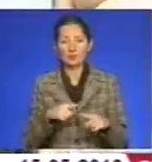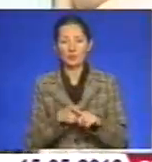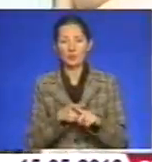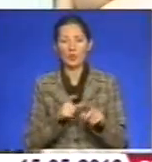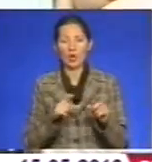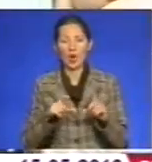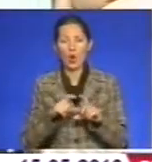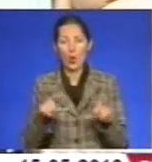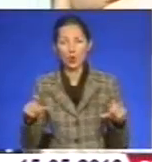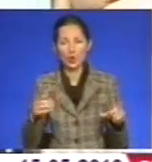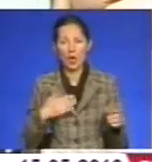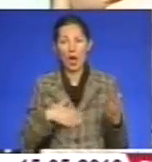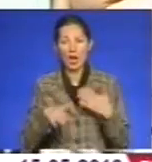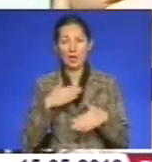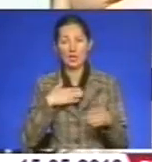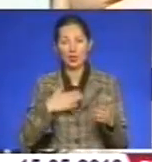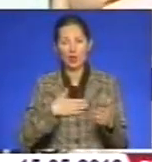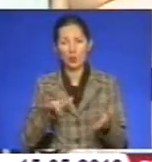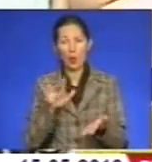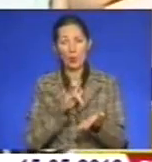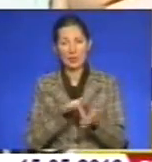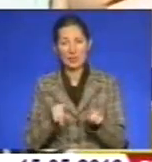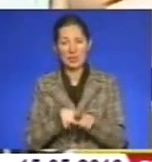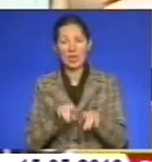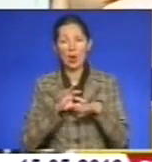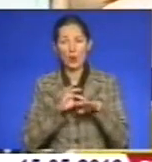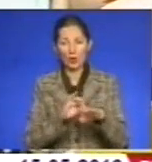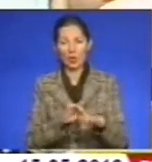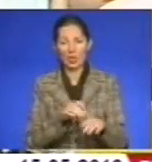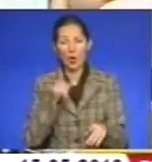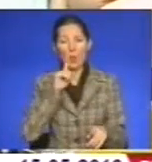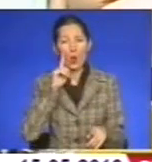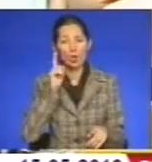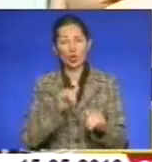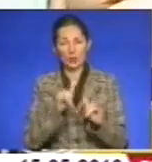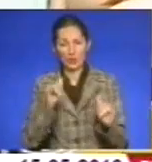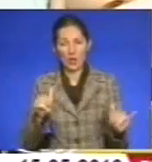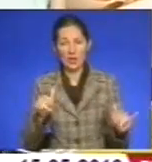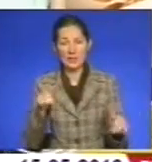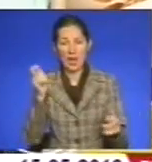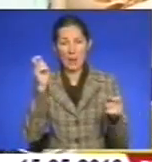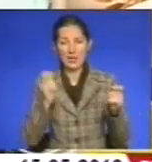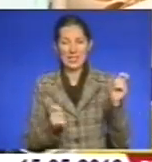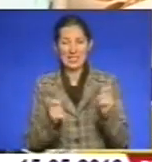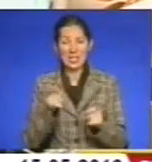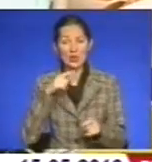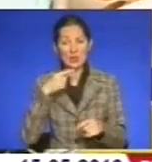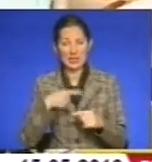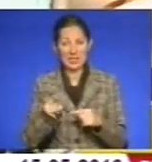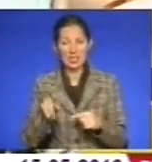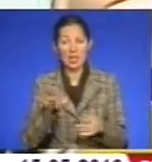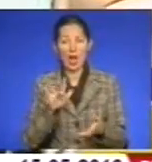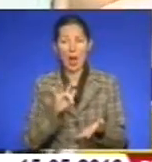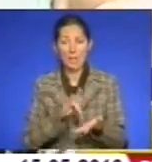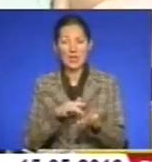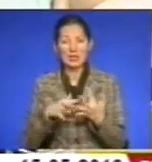Я радий, що у нашому місті таке проходить, що молодь розвивається і що приїжджають з інших міст,